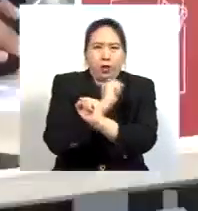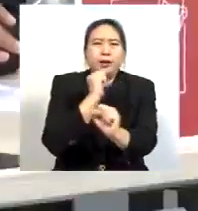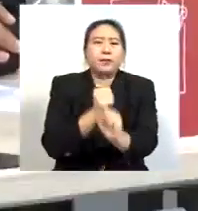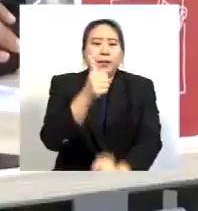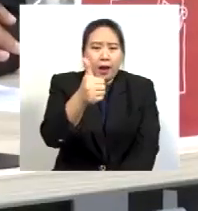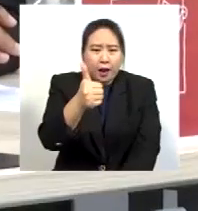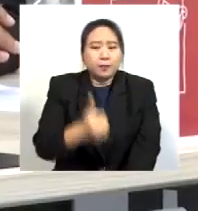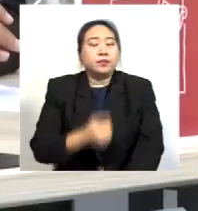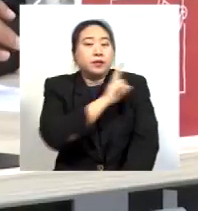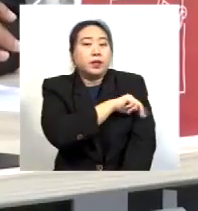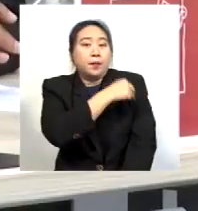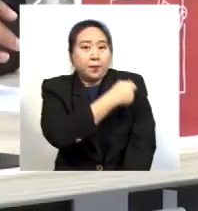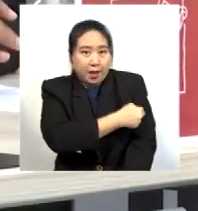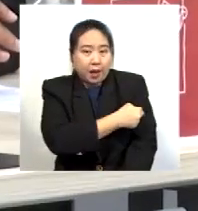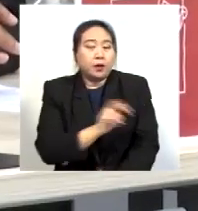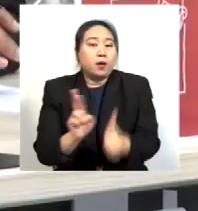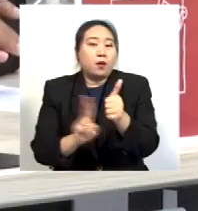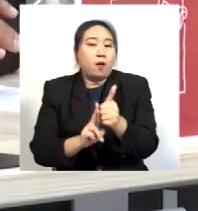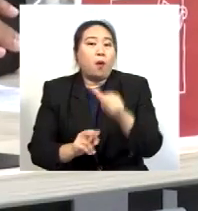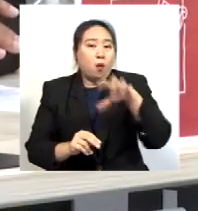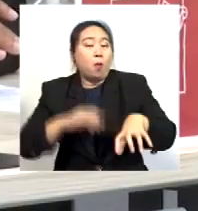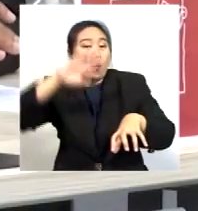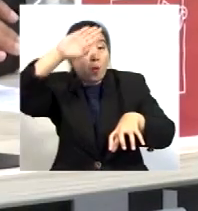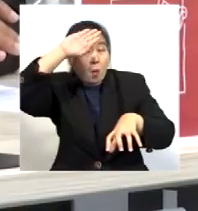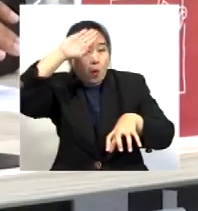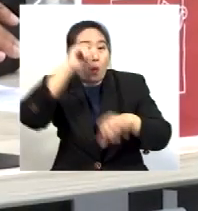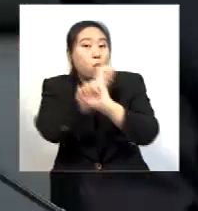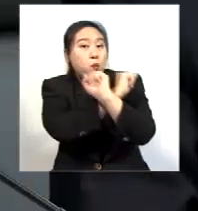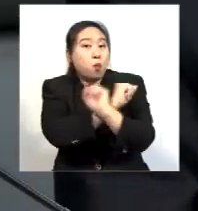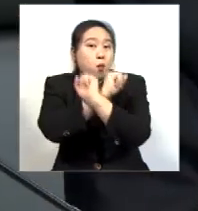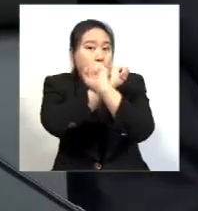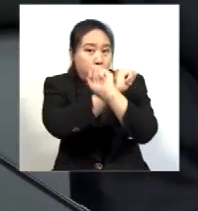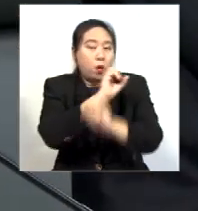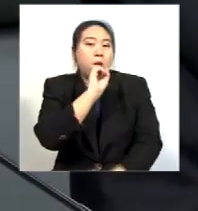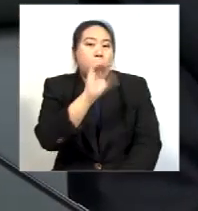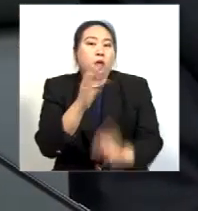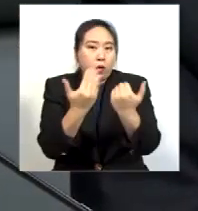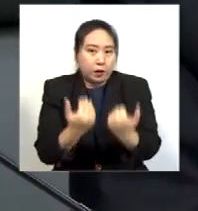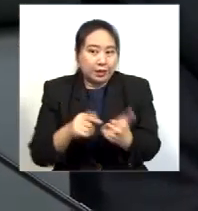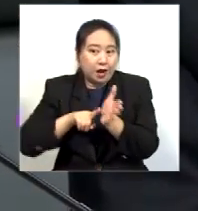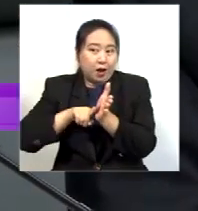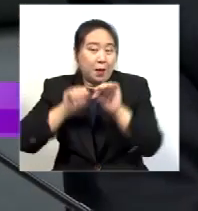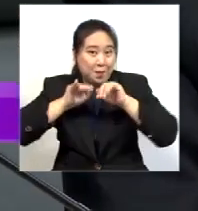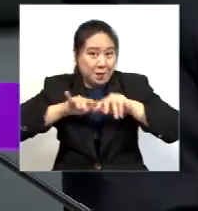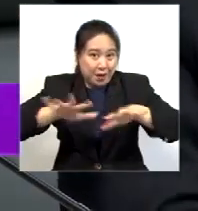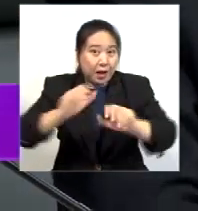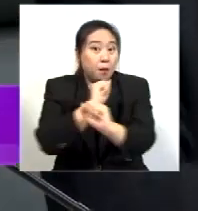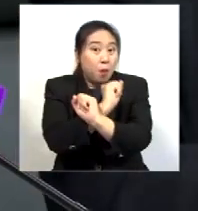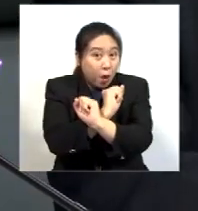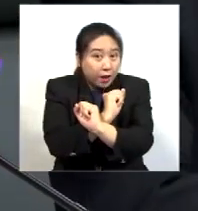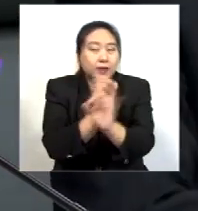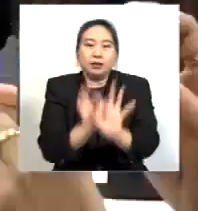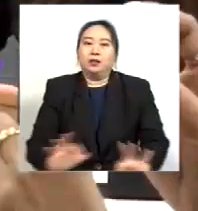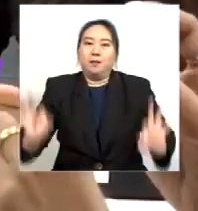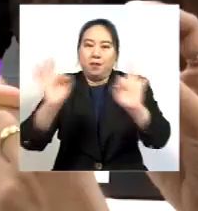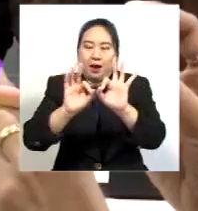โดยนายแพทย์ธนรักษ์ผลิตพัฒน์รองอธิบดีกรมควบคุมโรคก็เน้นย้ำนะคะว่าในการป้องกันการระบาดของโรคนอกจากการเตรียมพร้อม